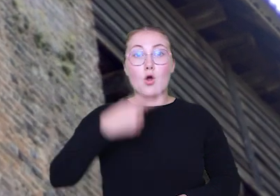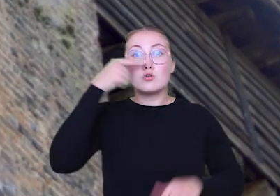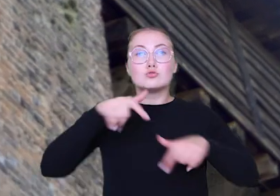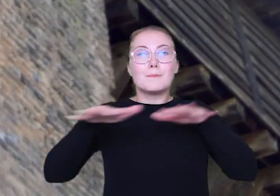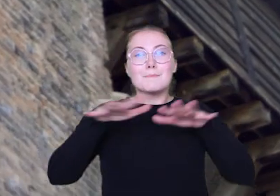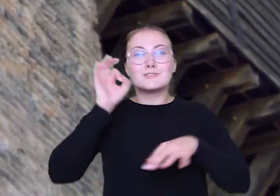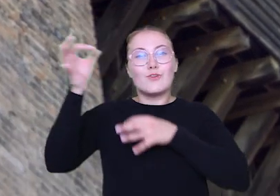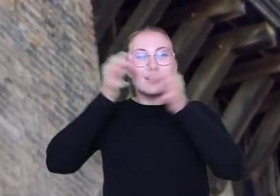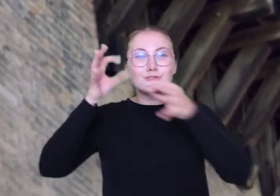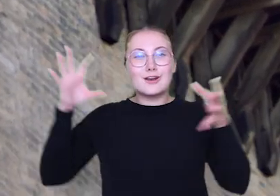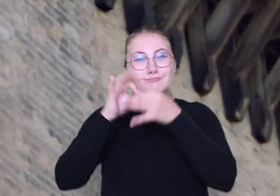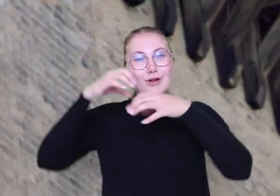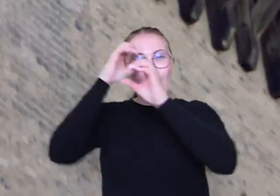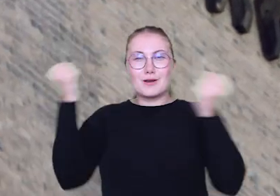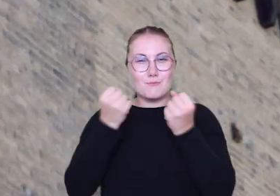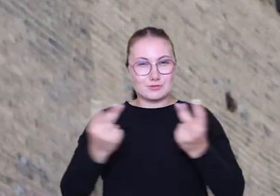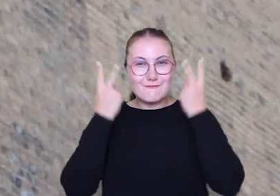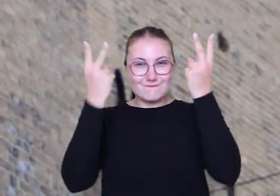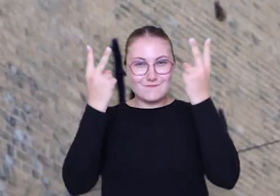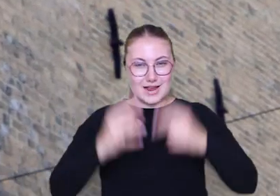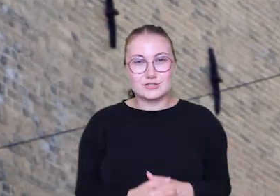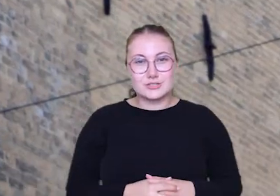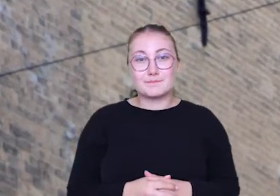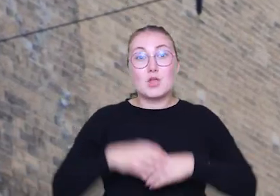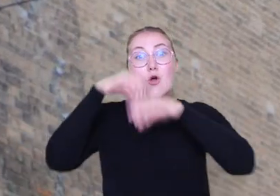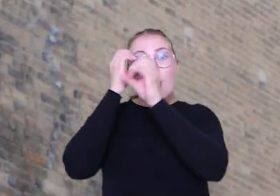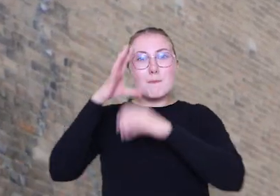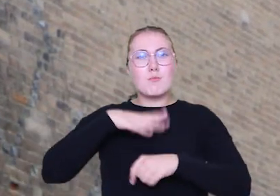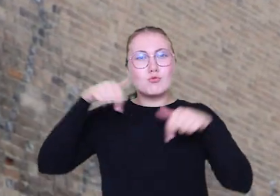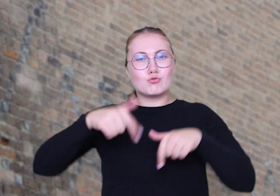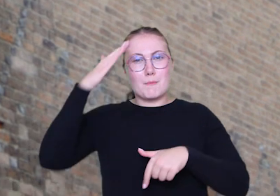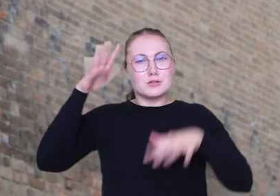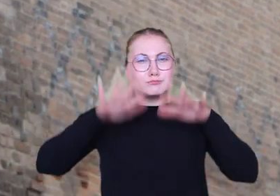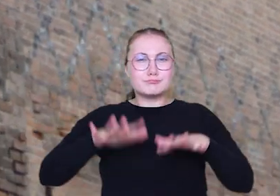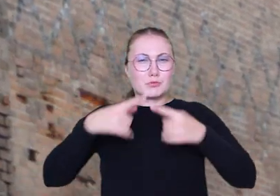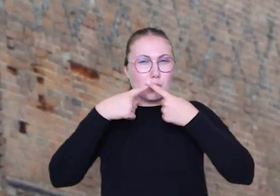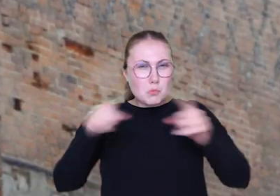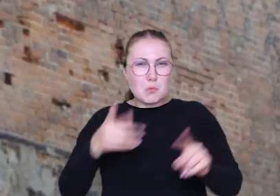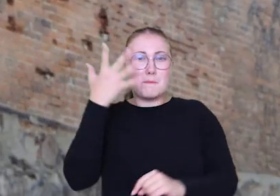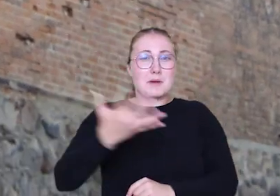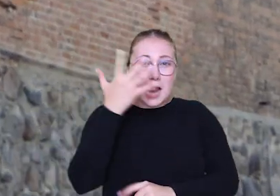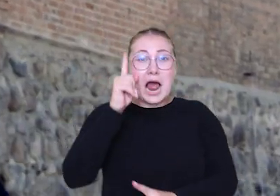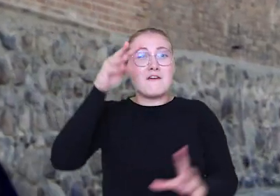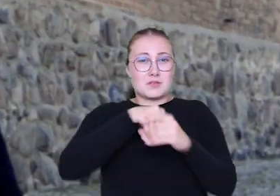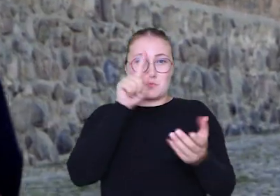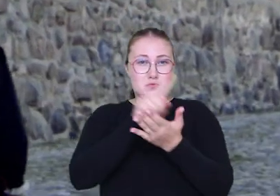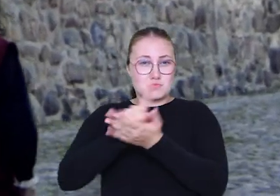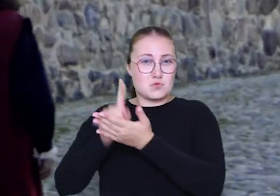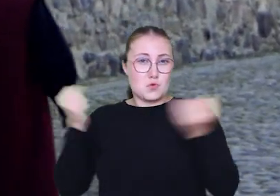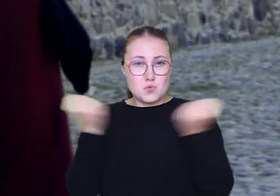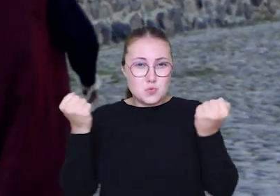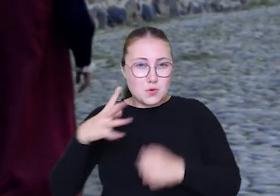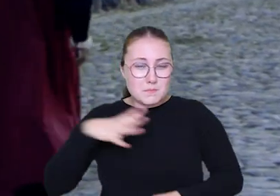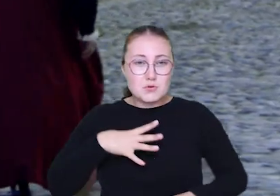Olsztyn jest miejscem szczególnym na szlaku miejsc związanych z Mikołajem Kopernikiem. Mieszkał tutaj zaledwie 5 lat, ale były to bardzo